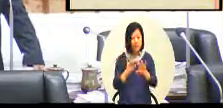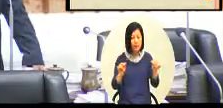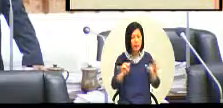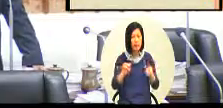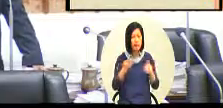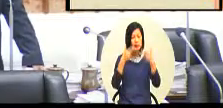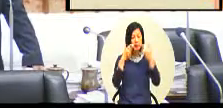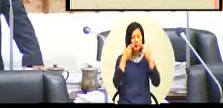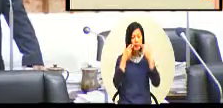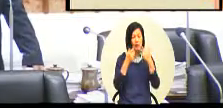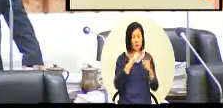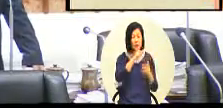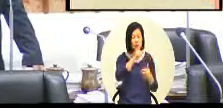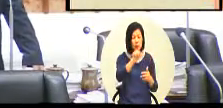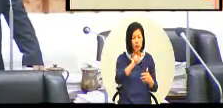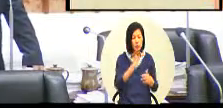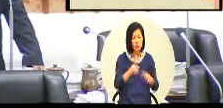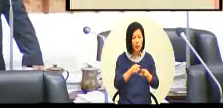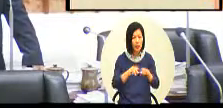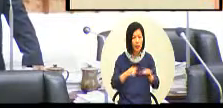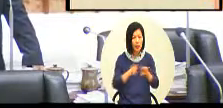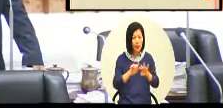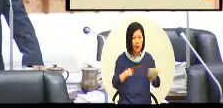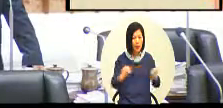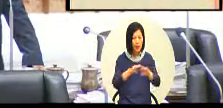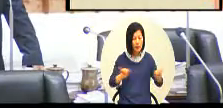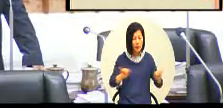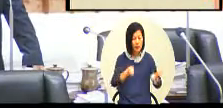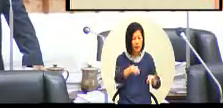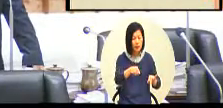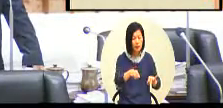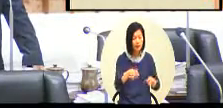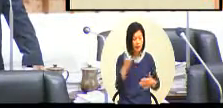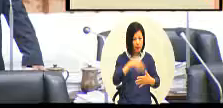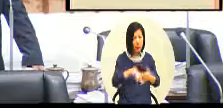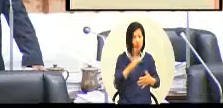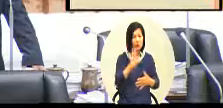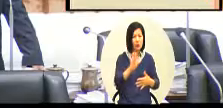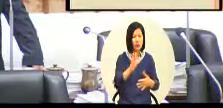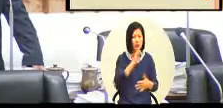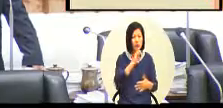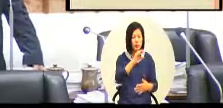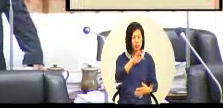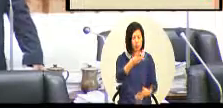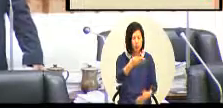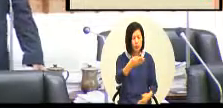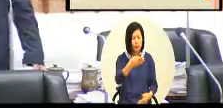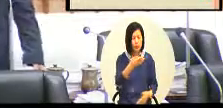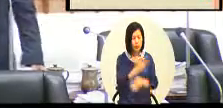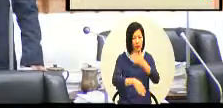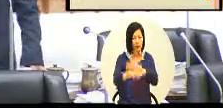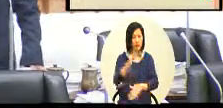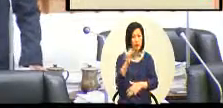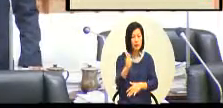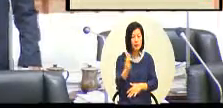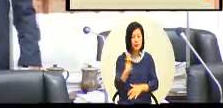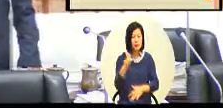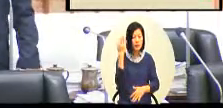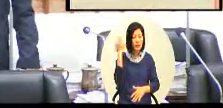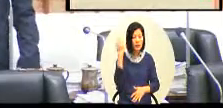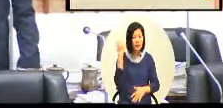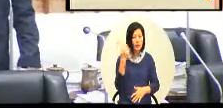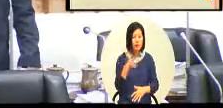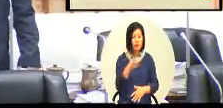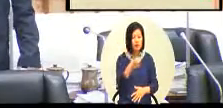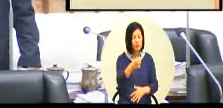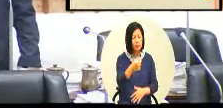以上的平地原住民，我们也把它纳入了，尤其在49岁以下身心障碍以前是没有办法